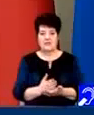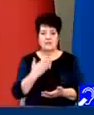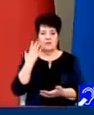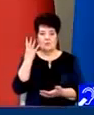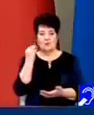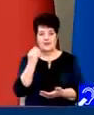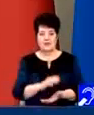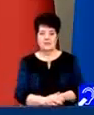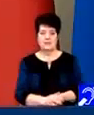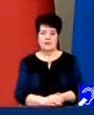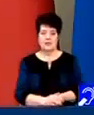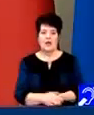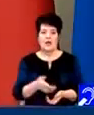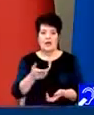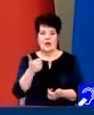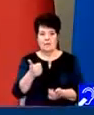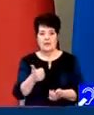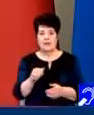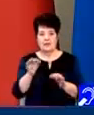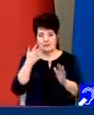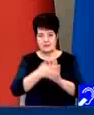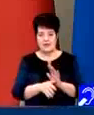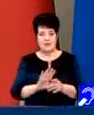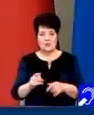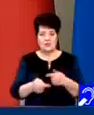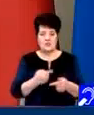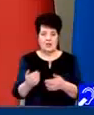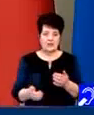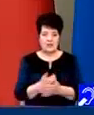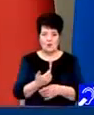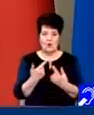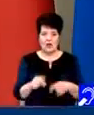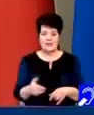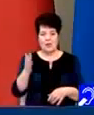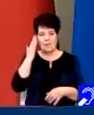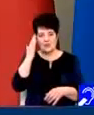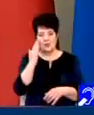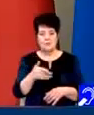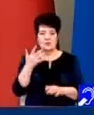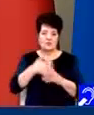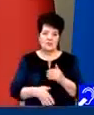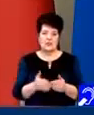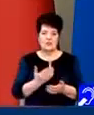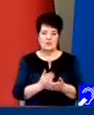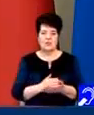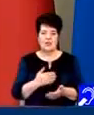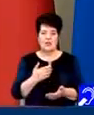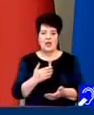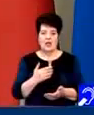limba moldovenească. Bineînțeles, nu este vorba de generația nouă, care are o altă percepție și are o altă înțelegere, dar mai domină